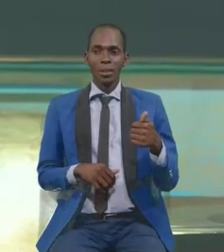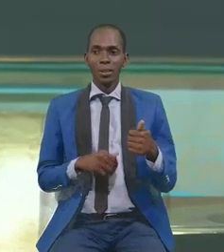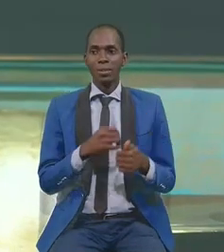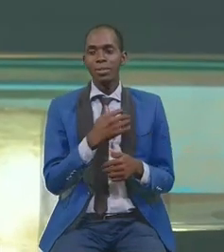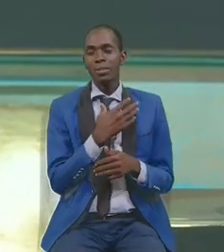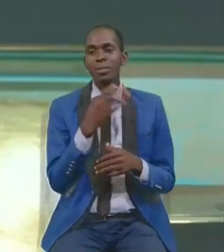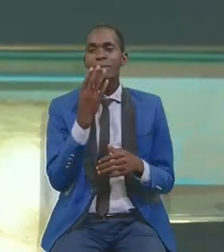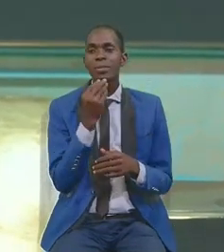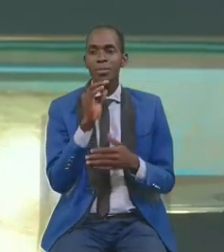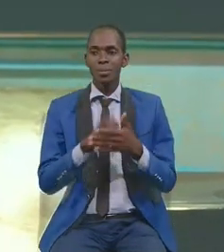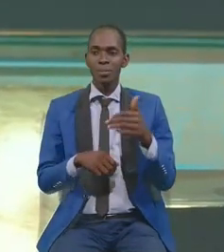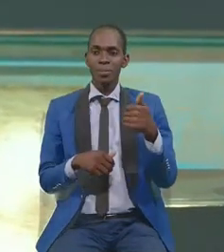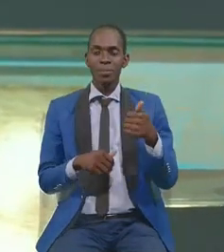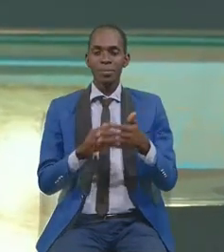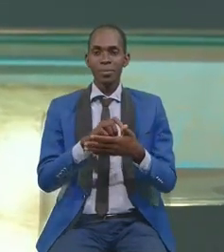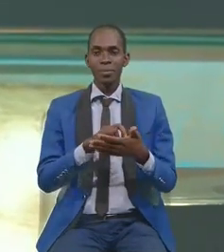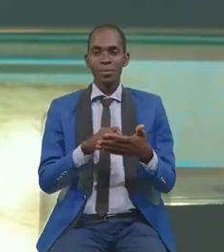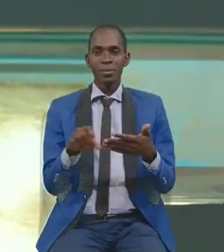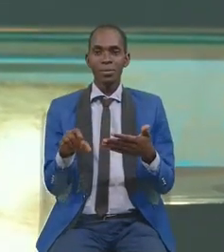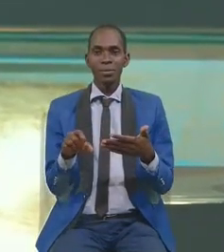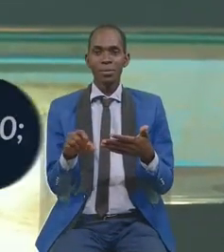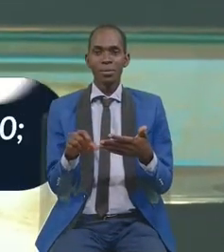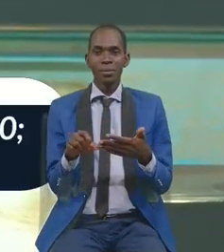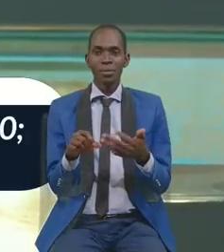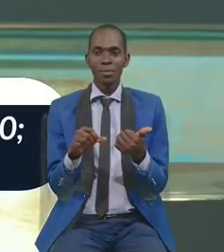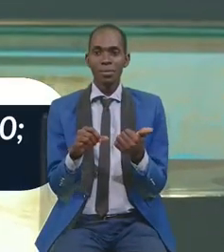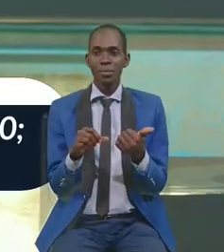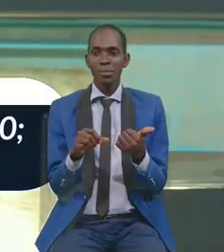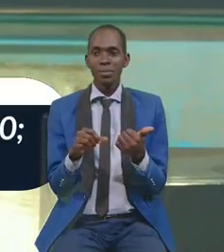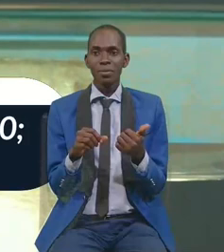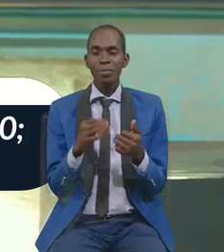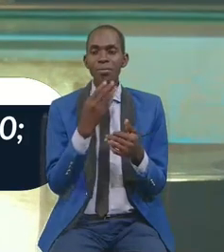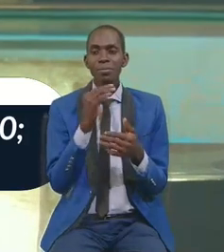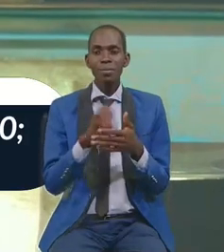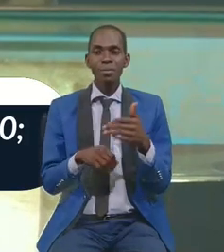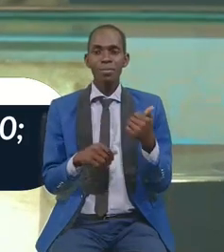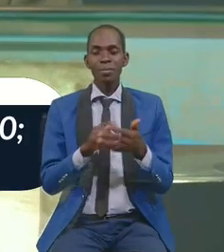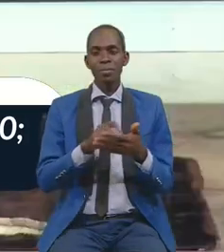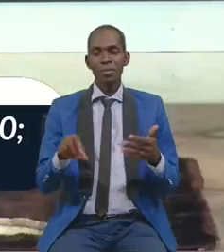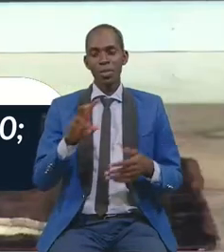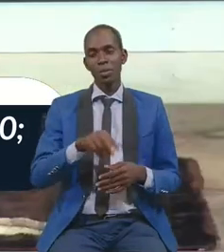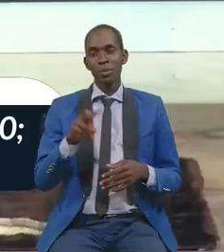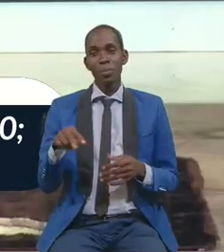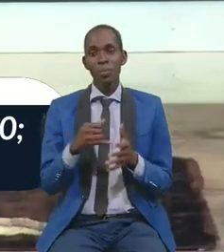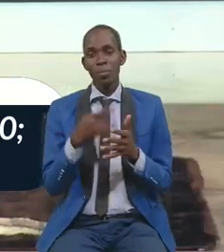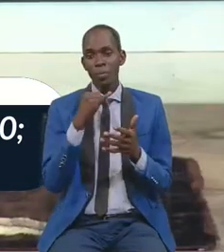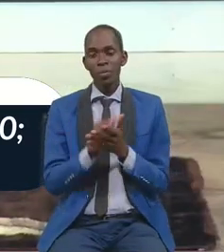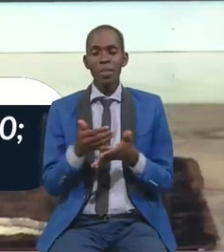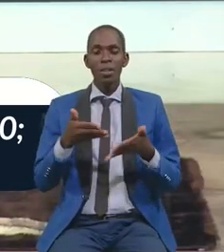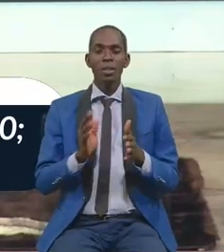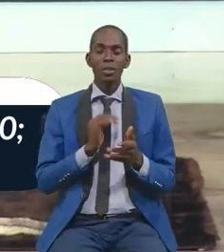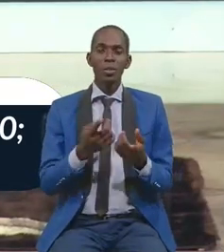22. Hébreux chapitre 10, verset 22 qui dit ici.